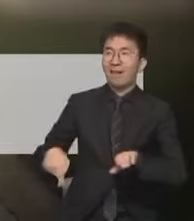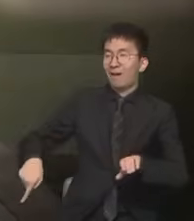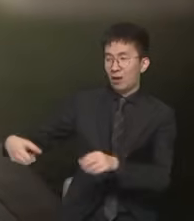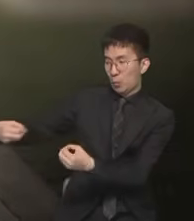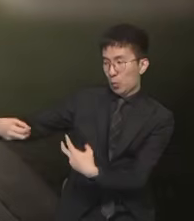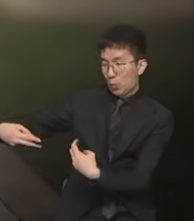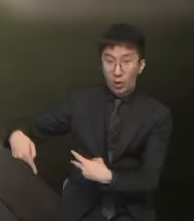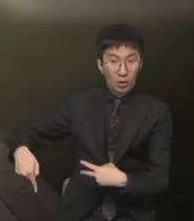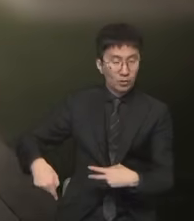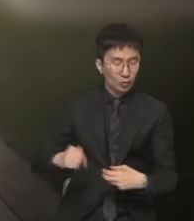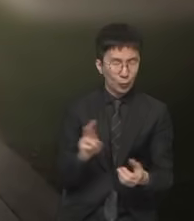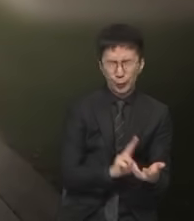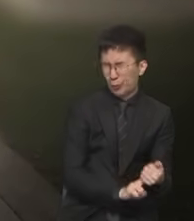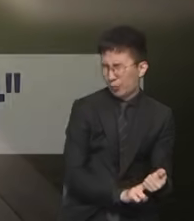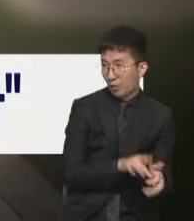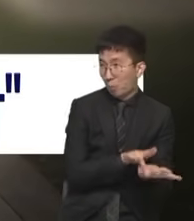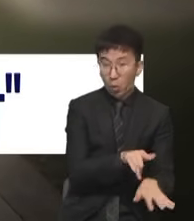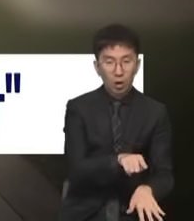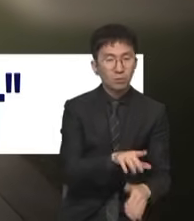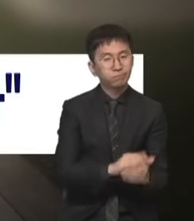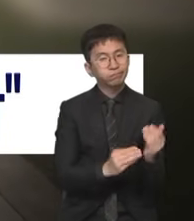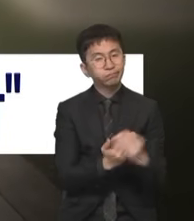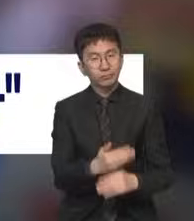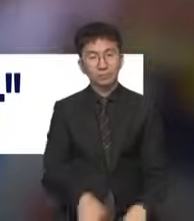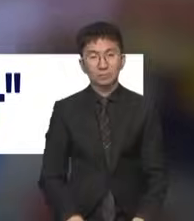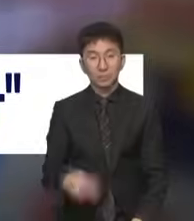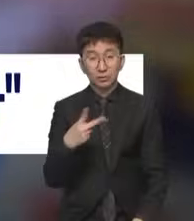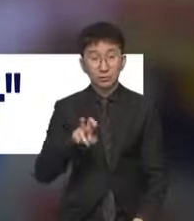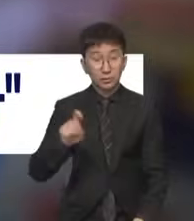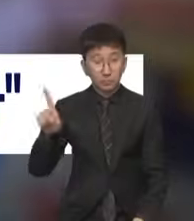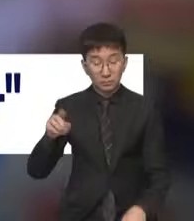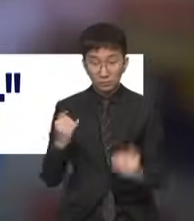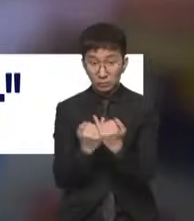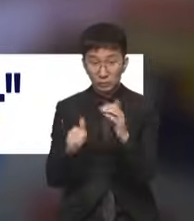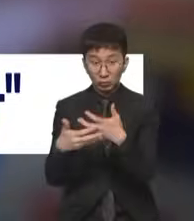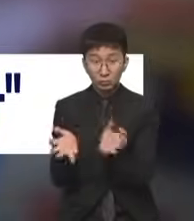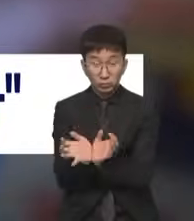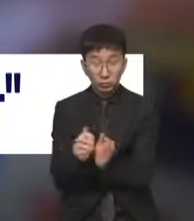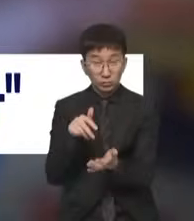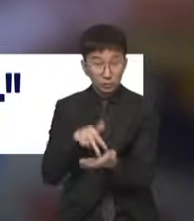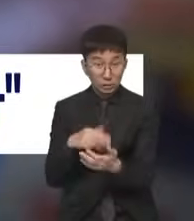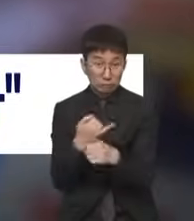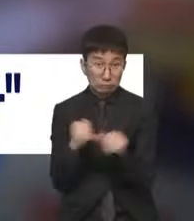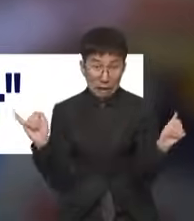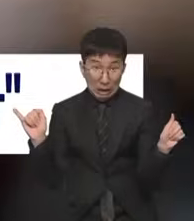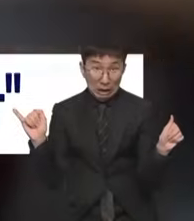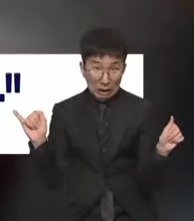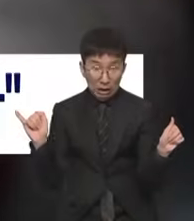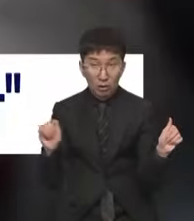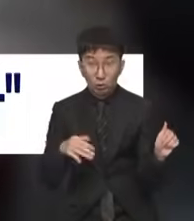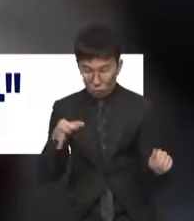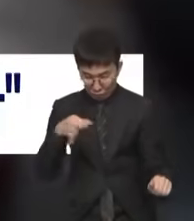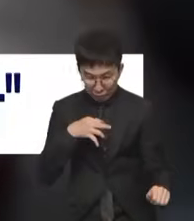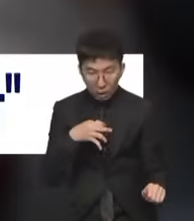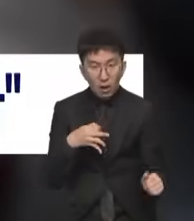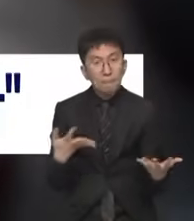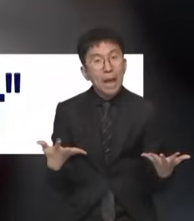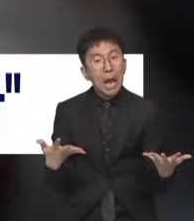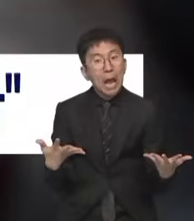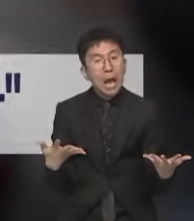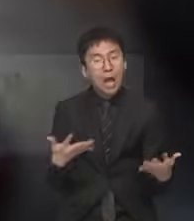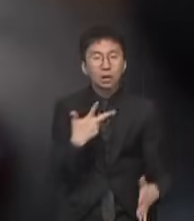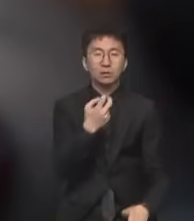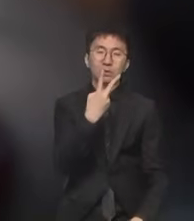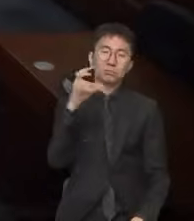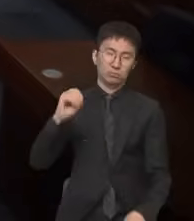사용하며 지난 2021년 여성가족부 조사 결과 한부모 가정의 72%가 양육비를 받은 적이 없다고